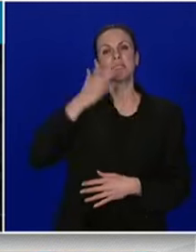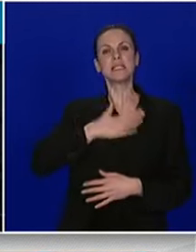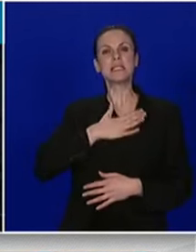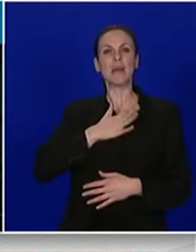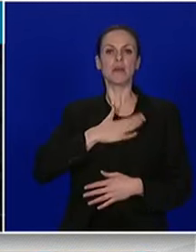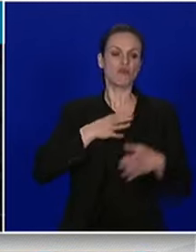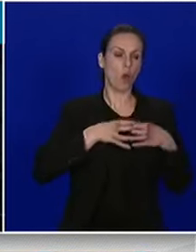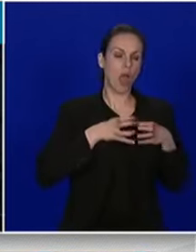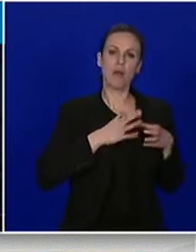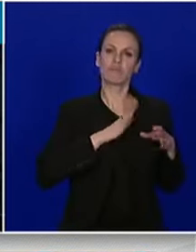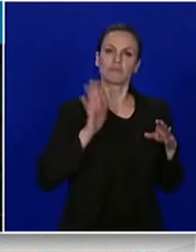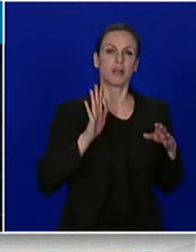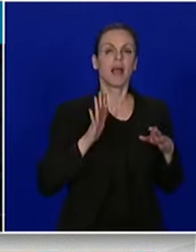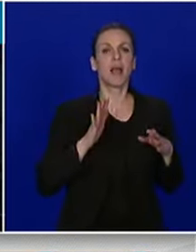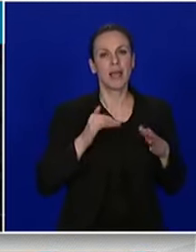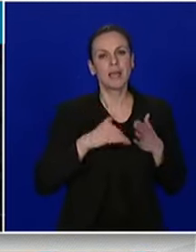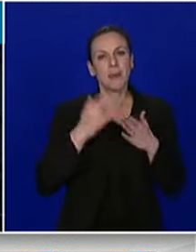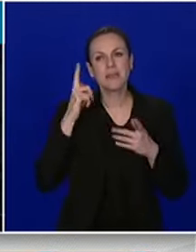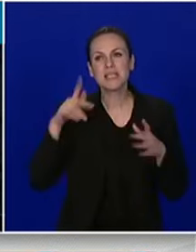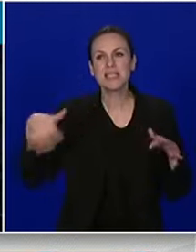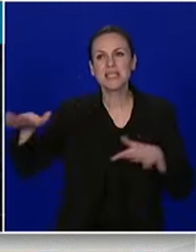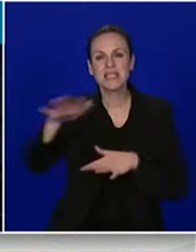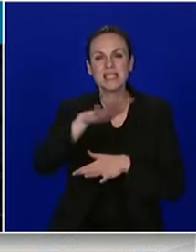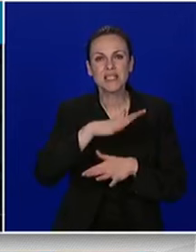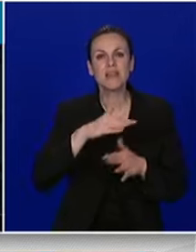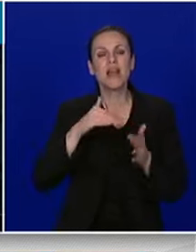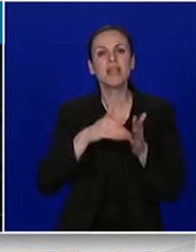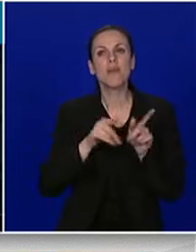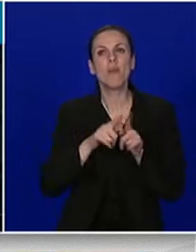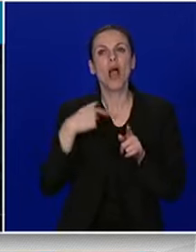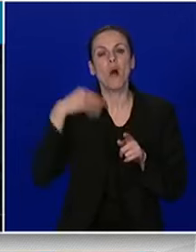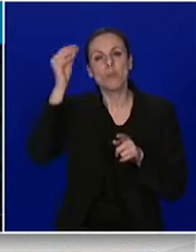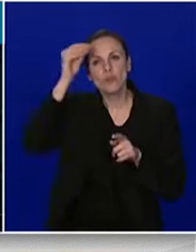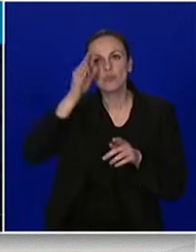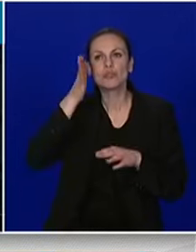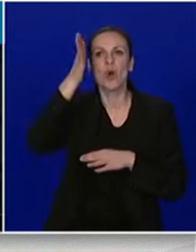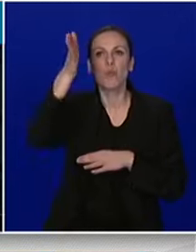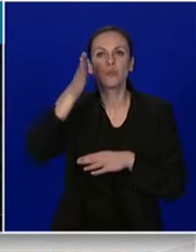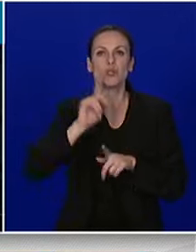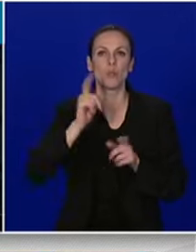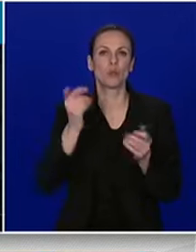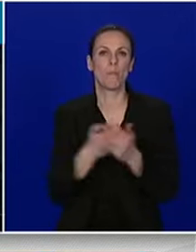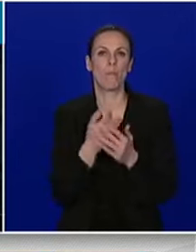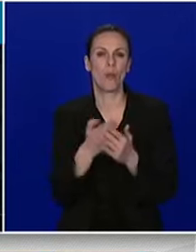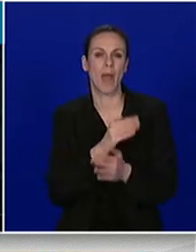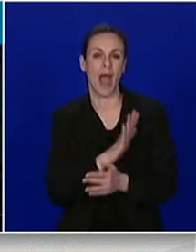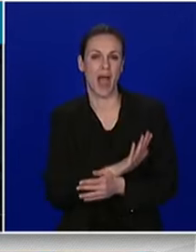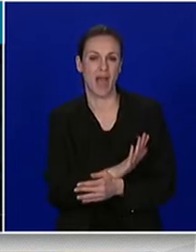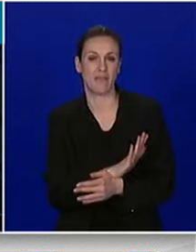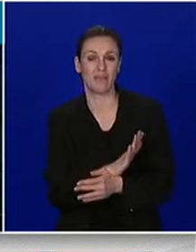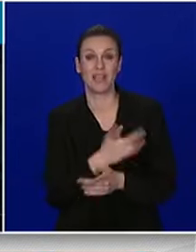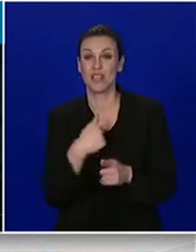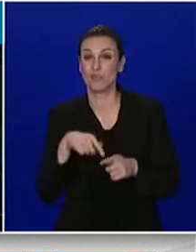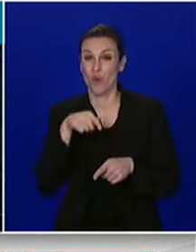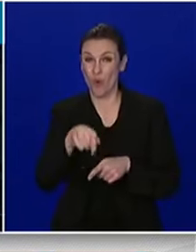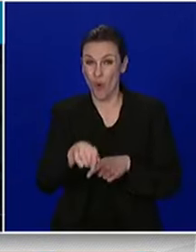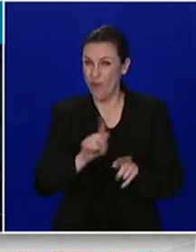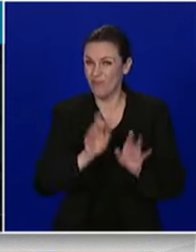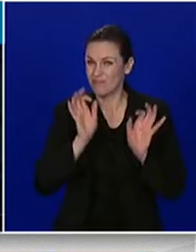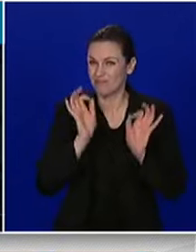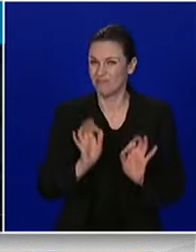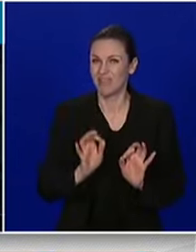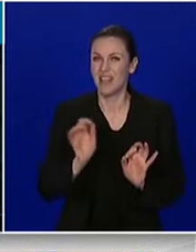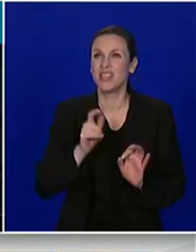skupini. Kad kažem da ćemo morati izvući pouke za budućnost, to je zbog toga što ovo sigurno nije